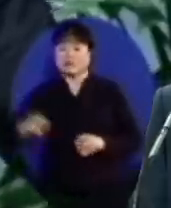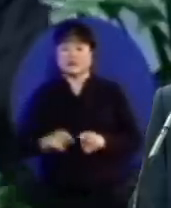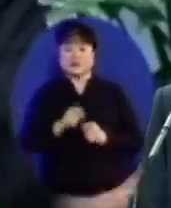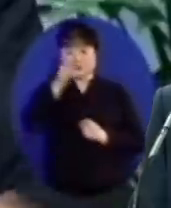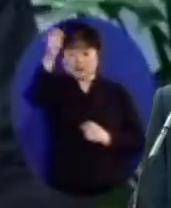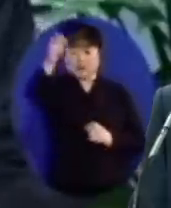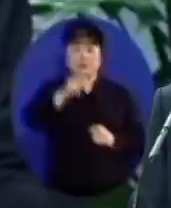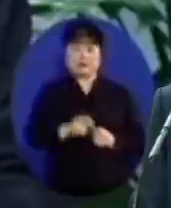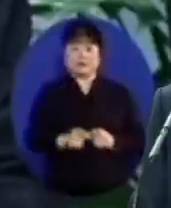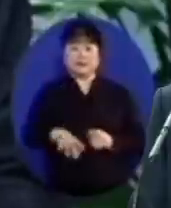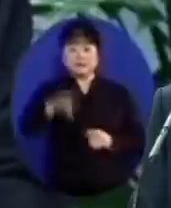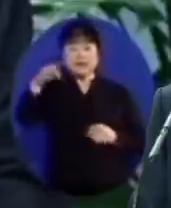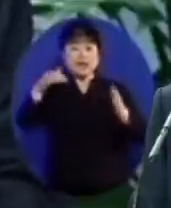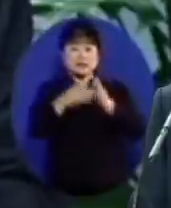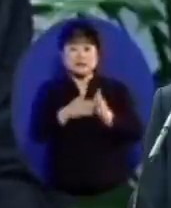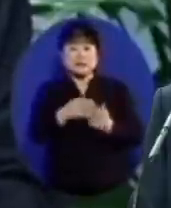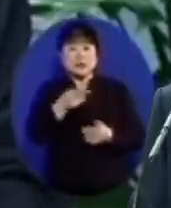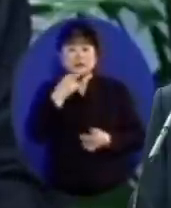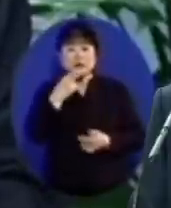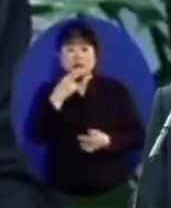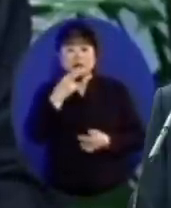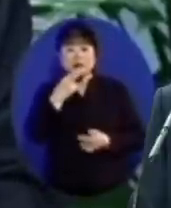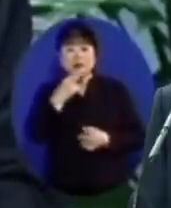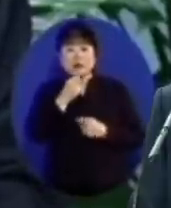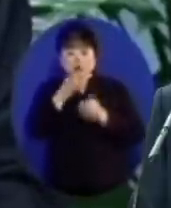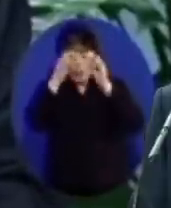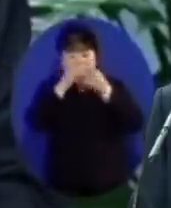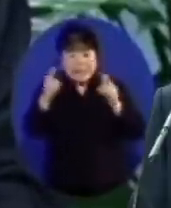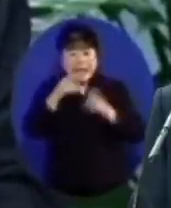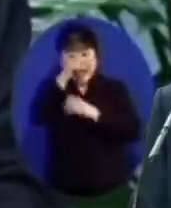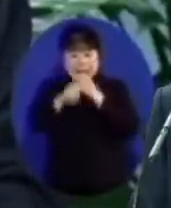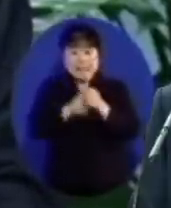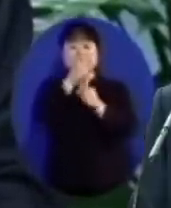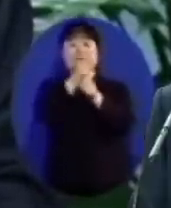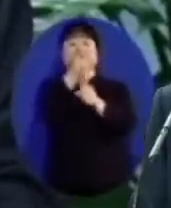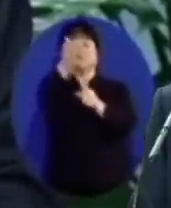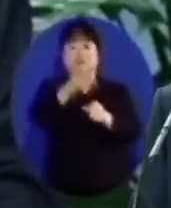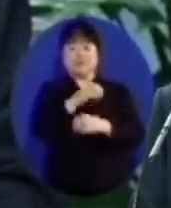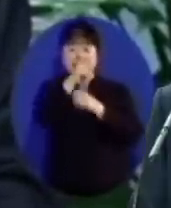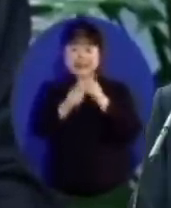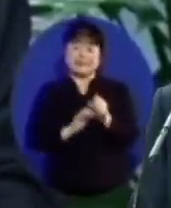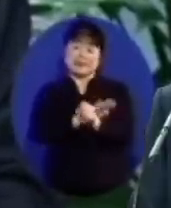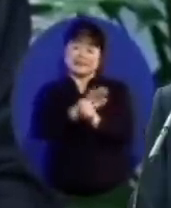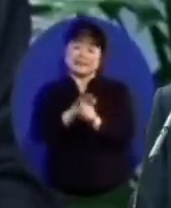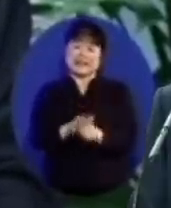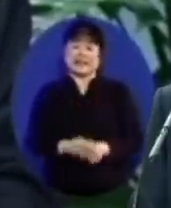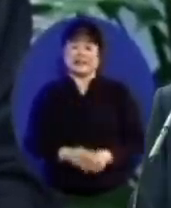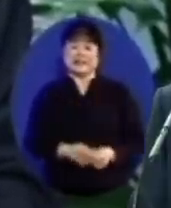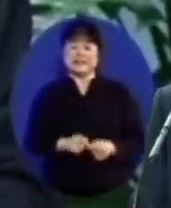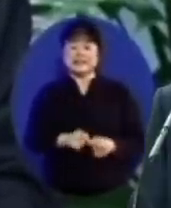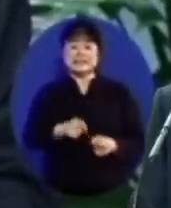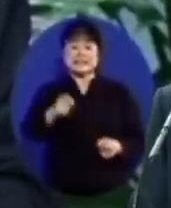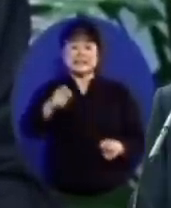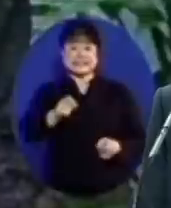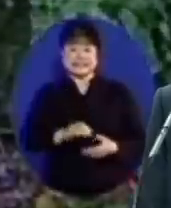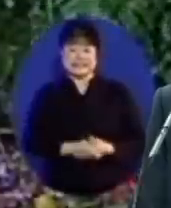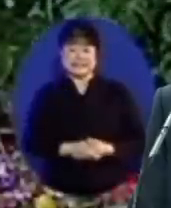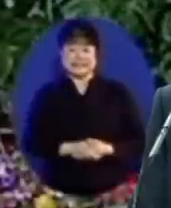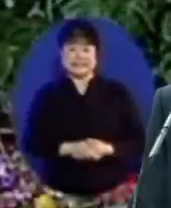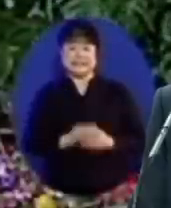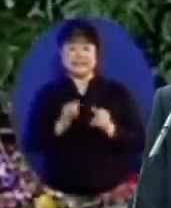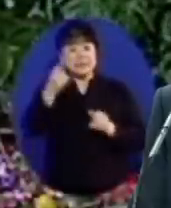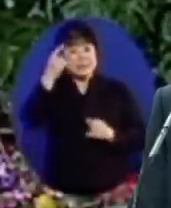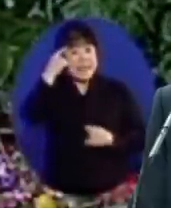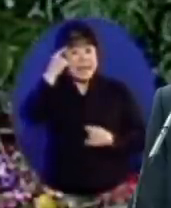것입니다. 시작과 끝이 안 보이는 이 우주를 만드신 분은 바로 하나님이십니다. 하나님의 사랑의 길이는 인간의